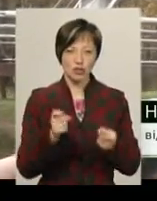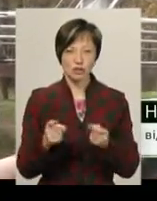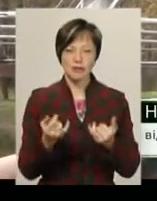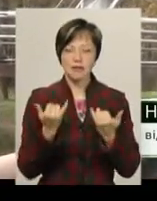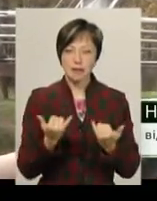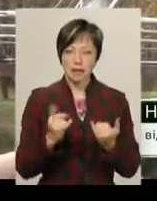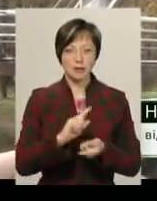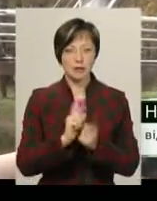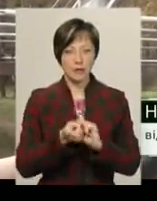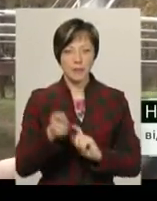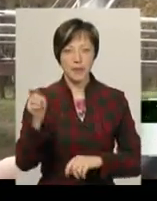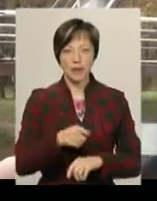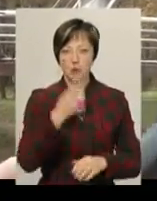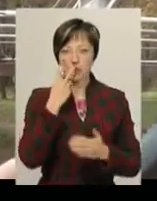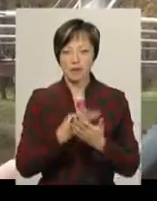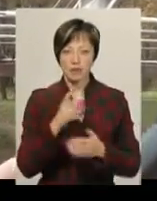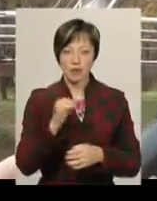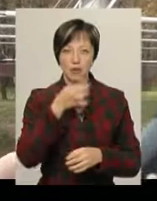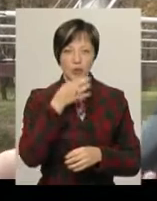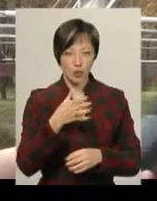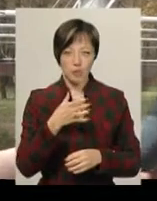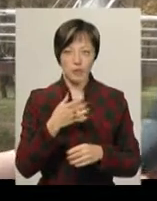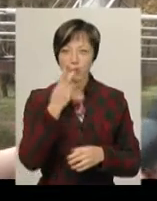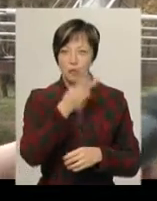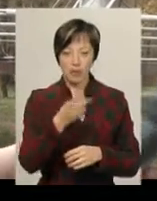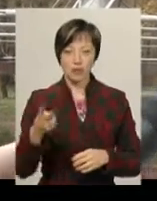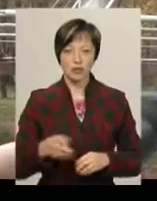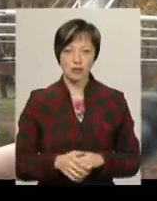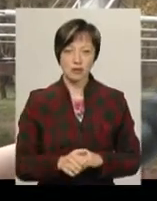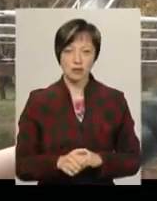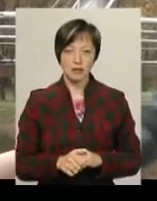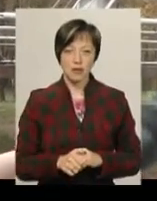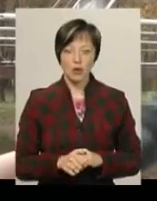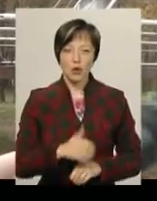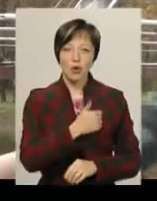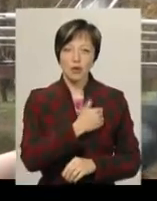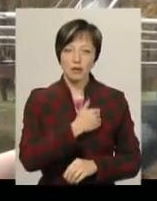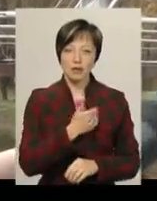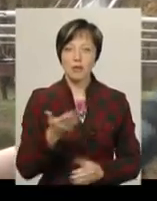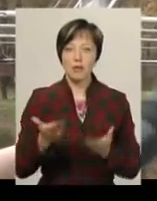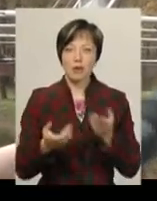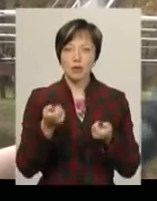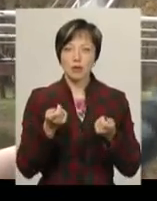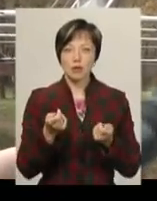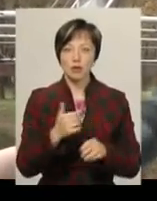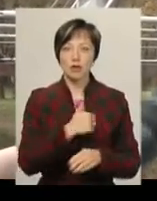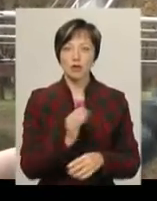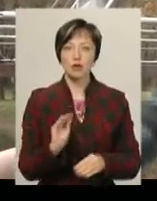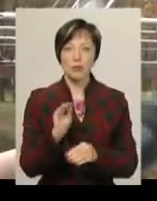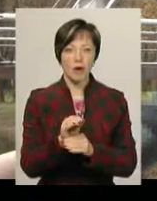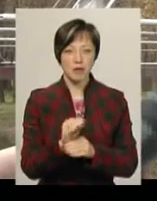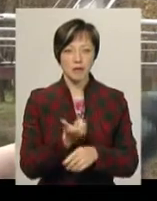зараз, наоборот, приїхали подивитися і подобається побачене. Що хотілося б, ну, мабуть, трошки хотілося б